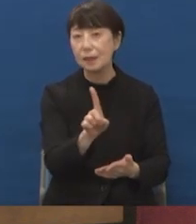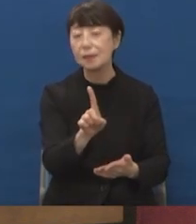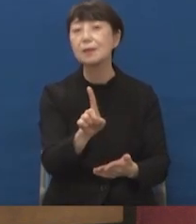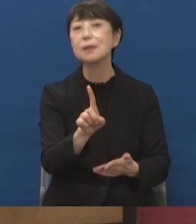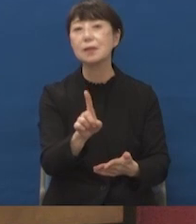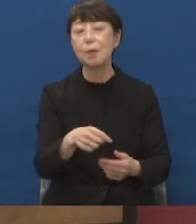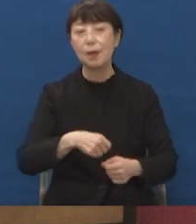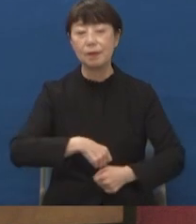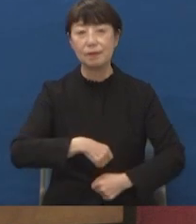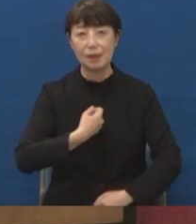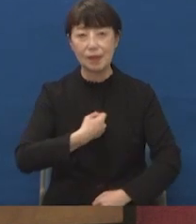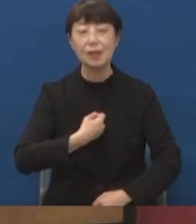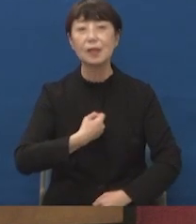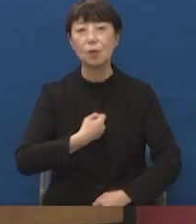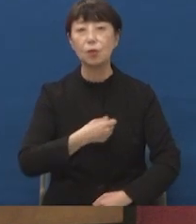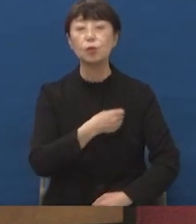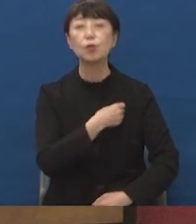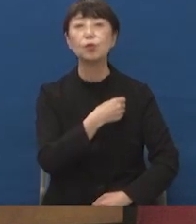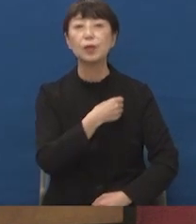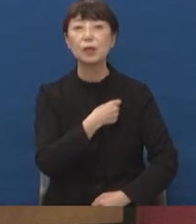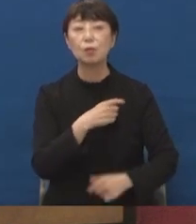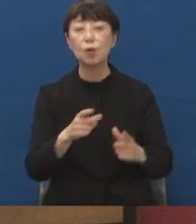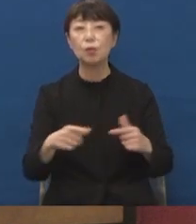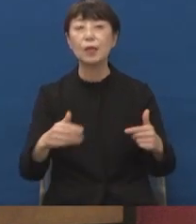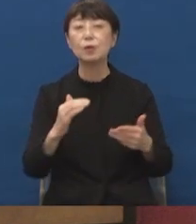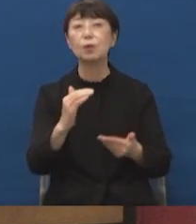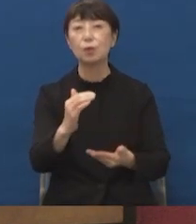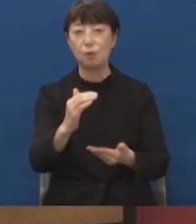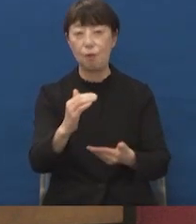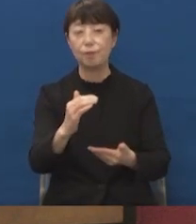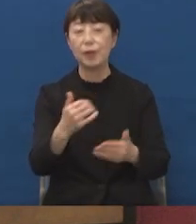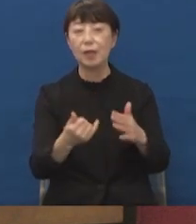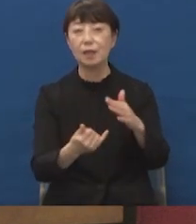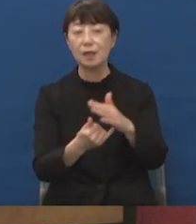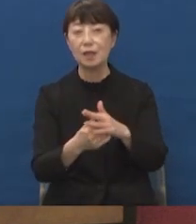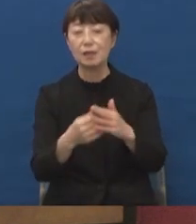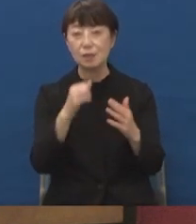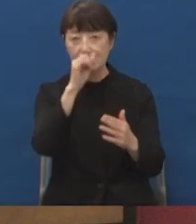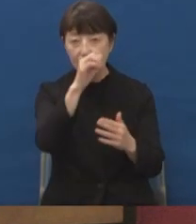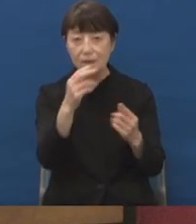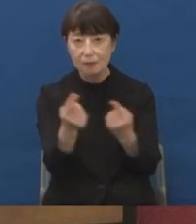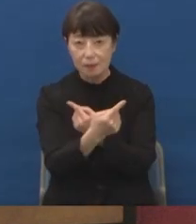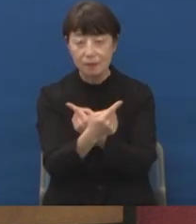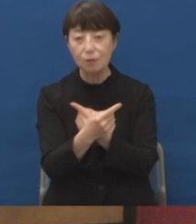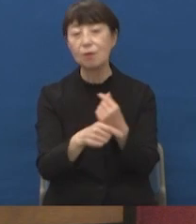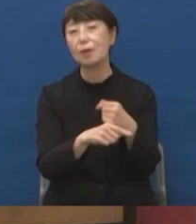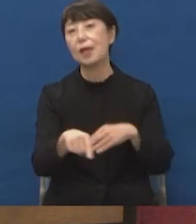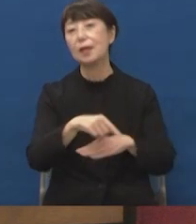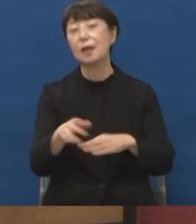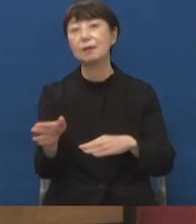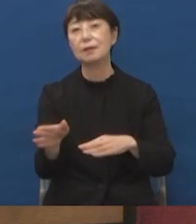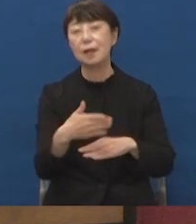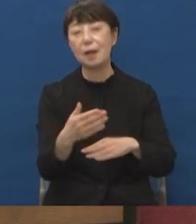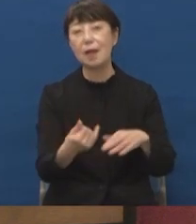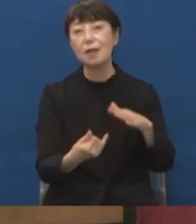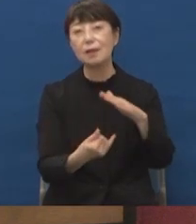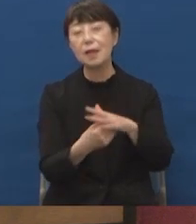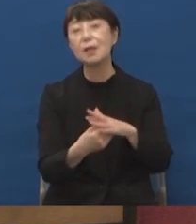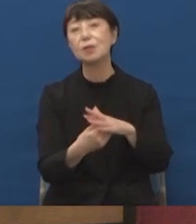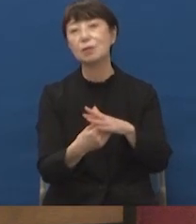やすことです。第7次定数改善計画から16年間抜本的な定数改善がなされてい